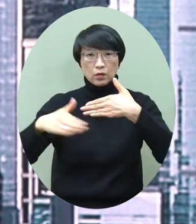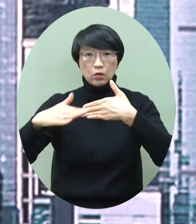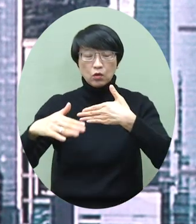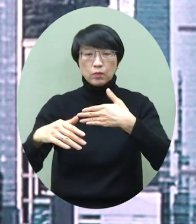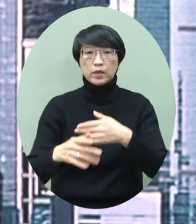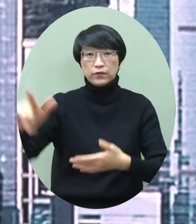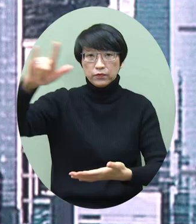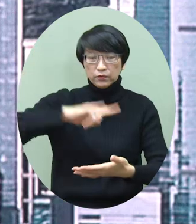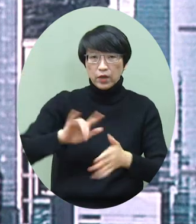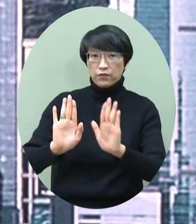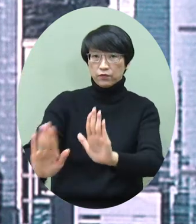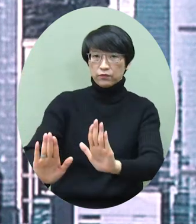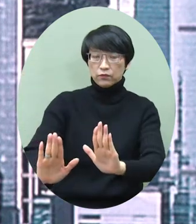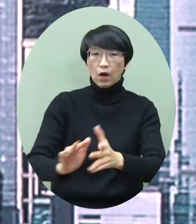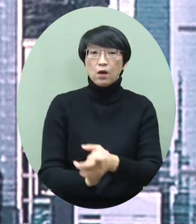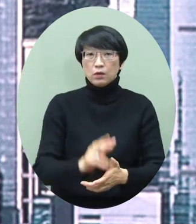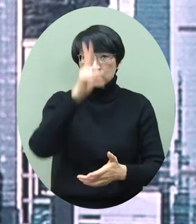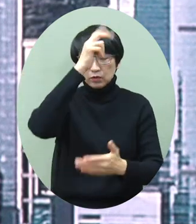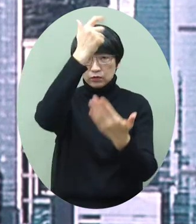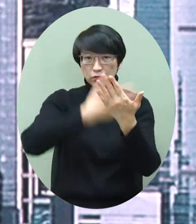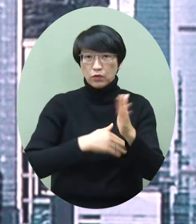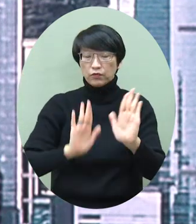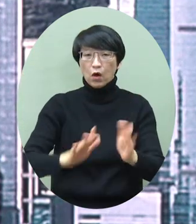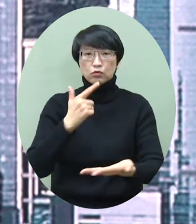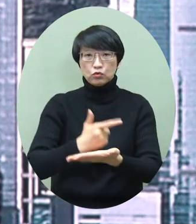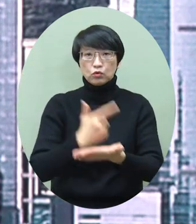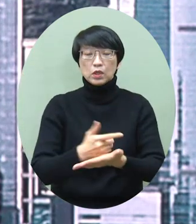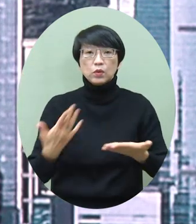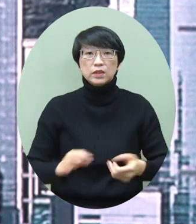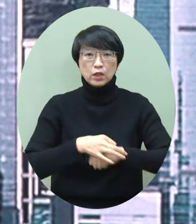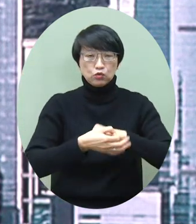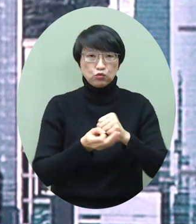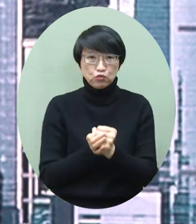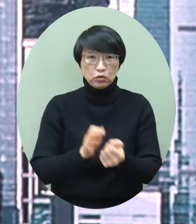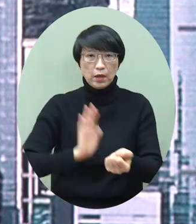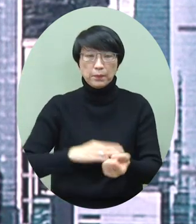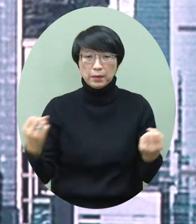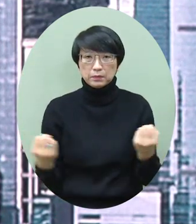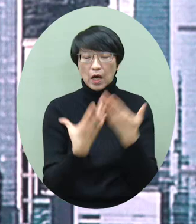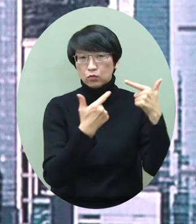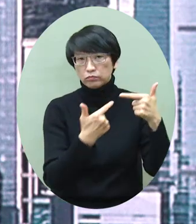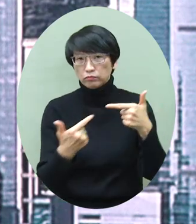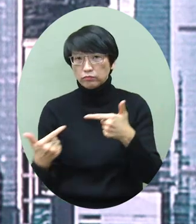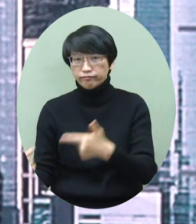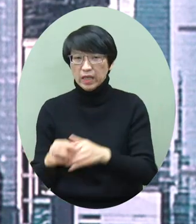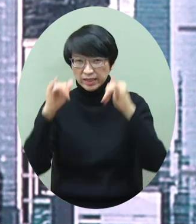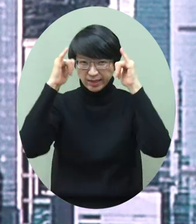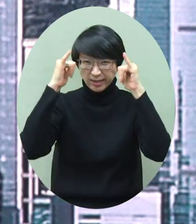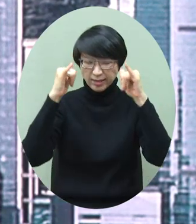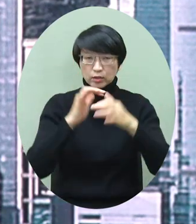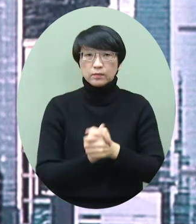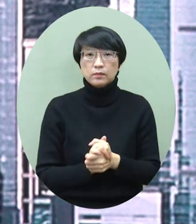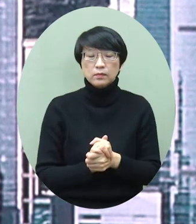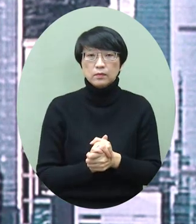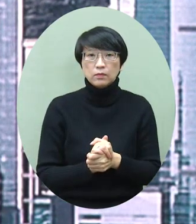政府防疫抗疫重要嘅一環，尤其是係目前咧全球疫情仍然持續嚴峻，亦都出